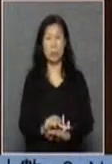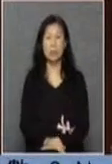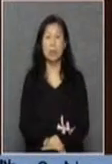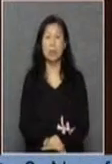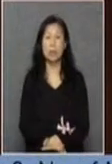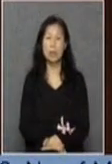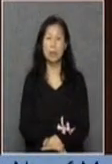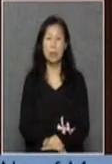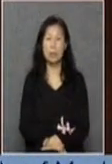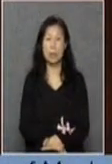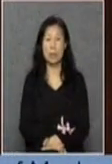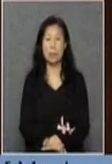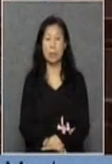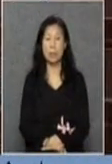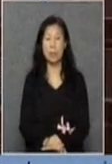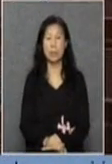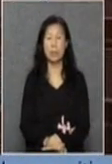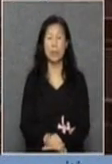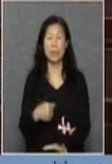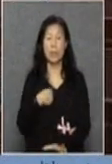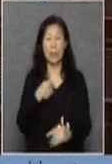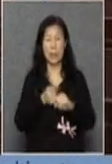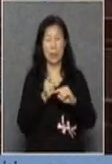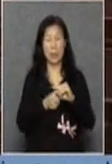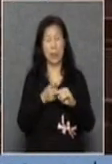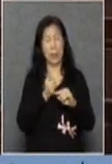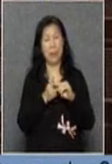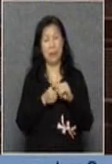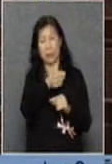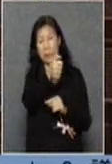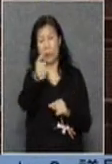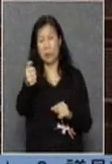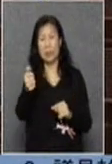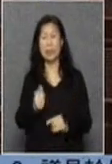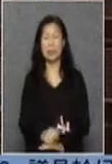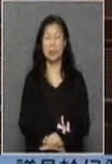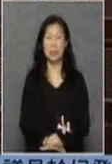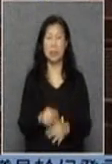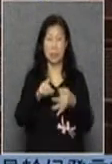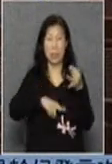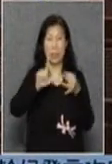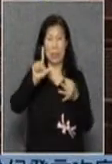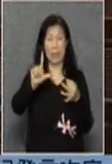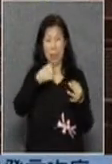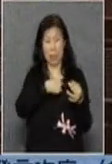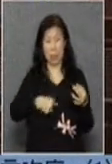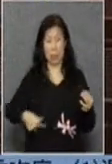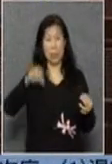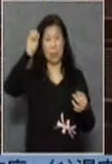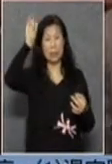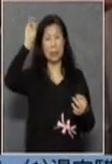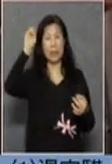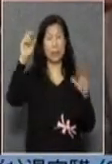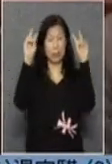江家驊議員。 主席，我當然非常感謝廖長江議員提出今日呢個動